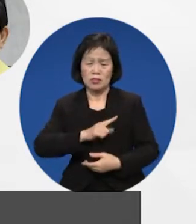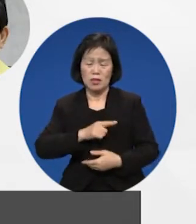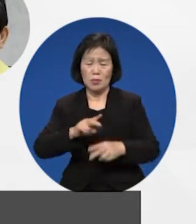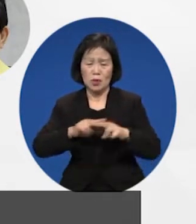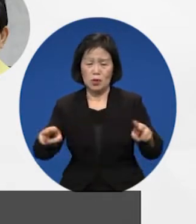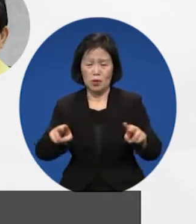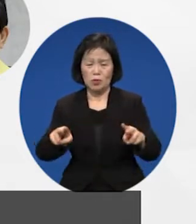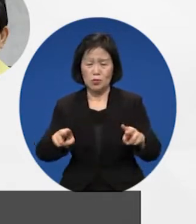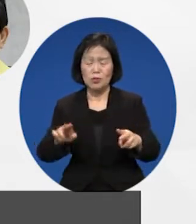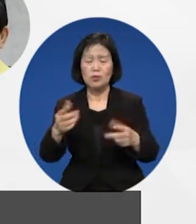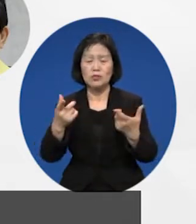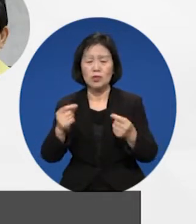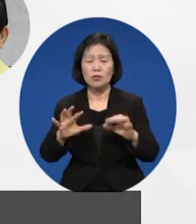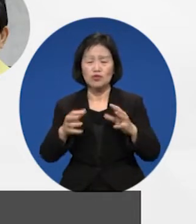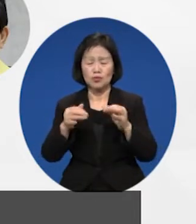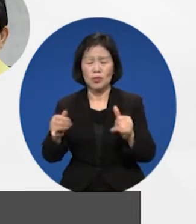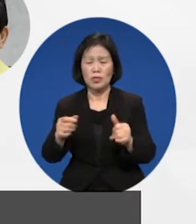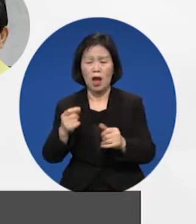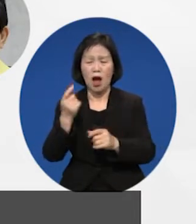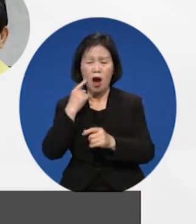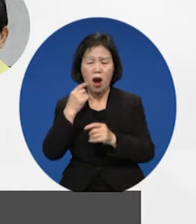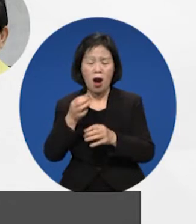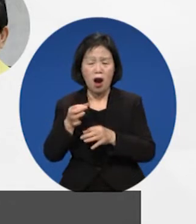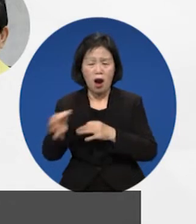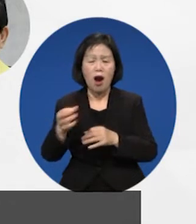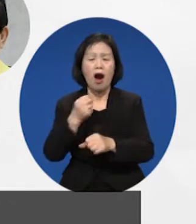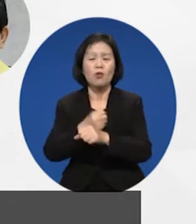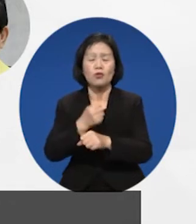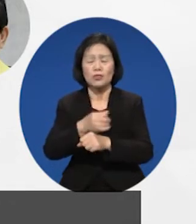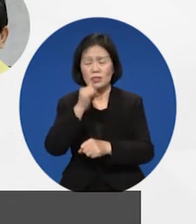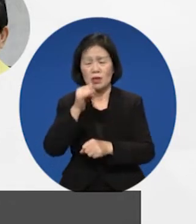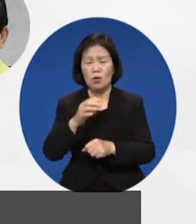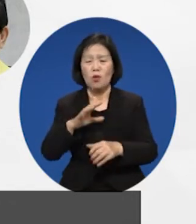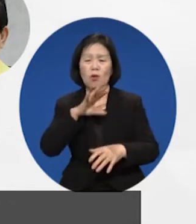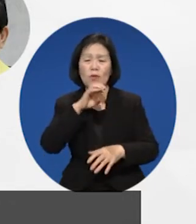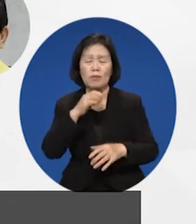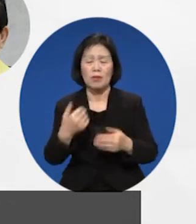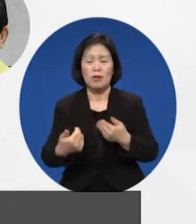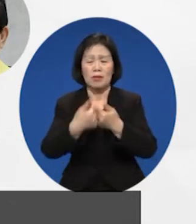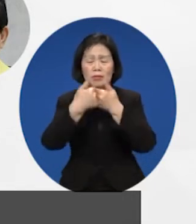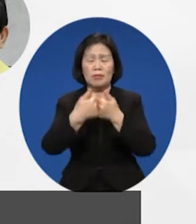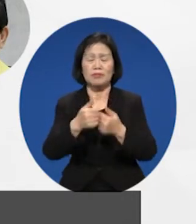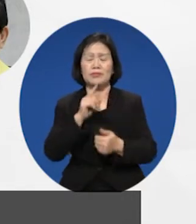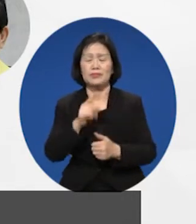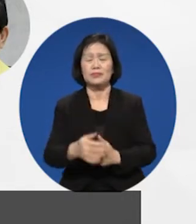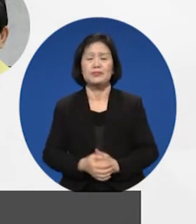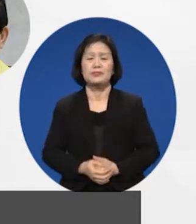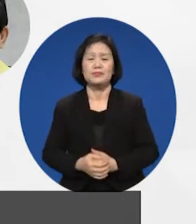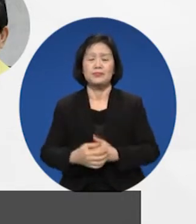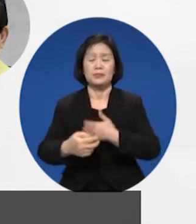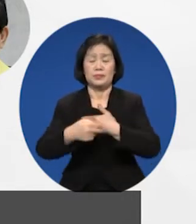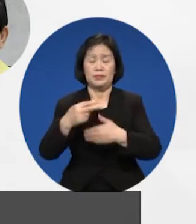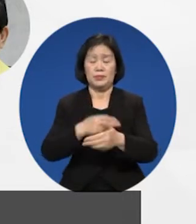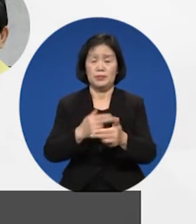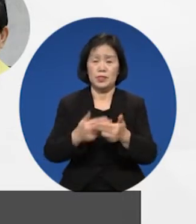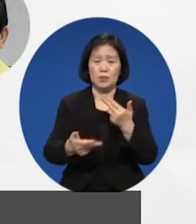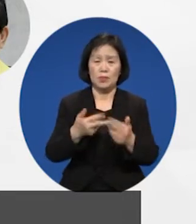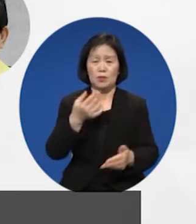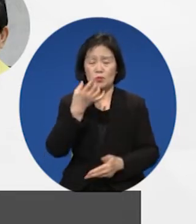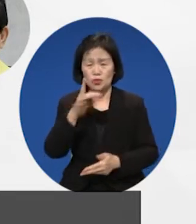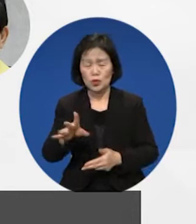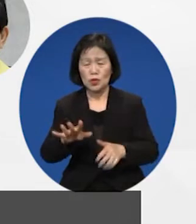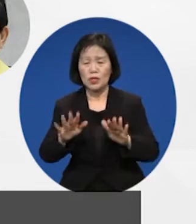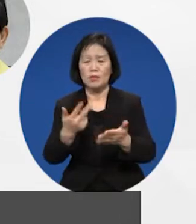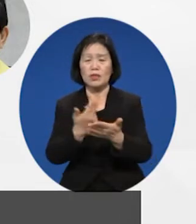사실을 호도하며 국민을 기만하고 있다고 반박을 했습니다. 자, 이 내용을 보면은 의협의 주장은 무조건